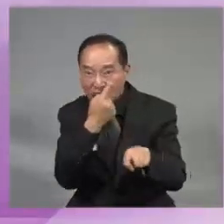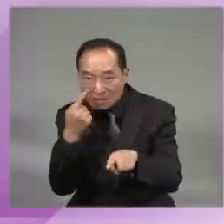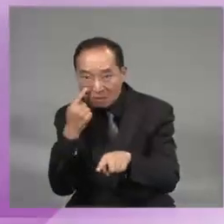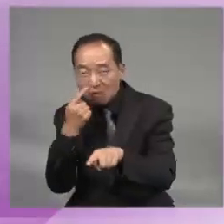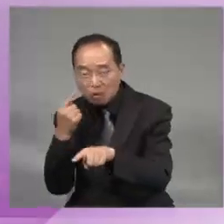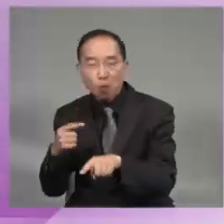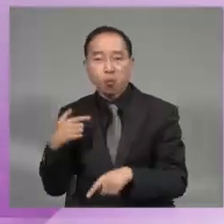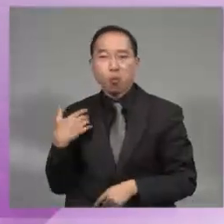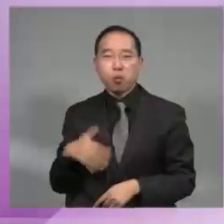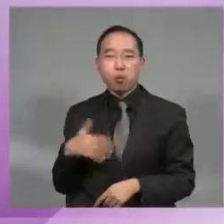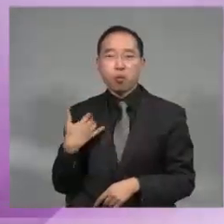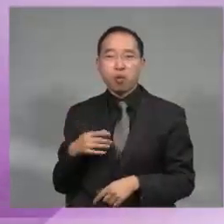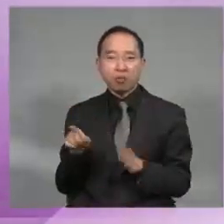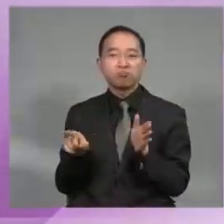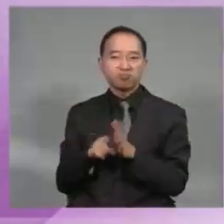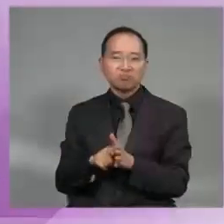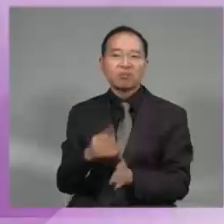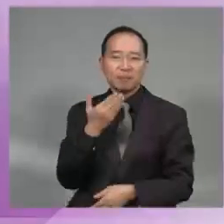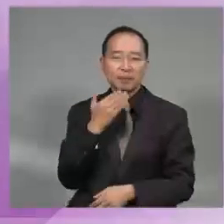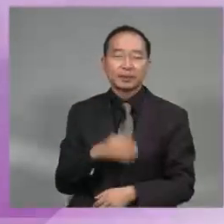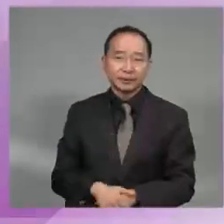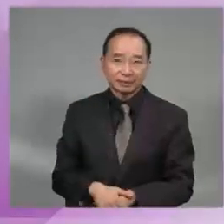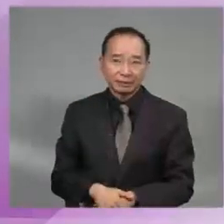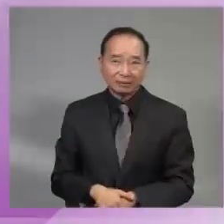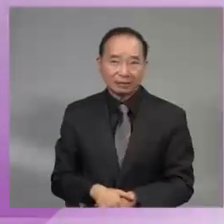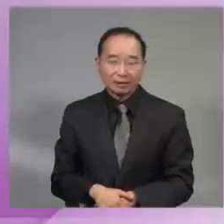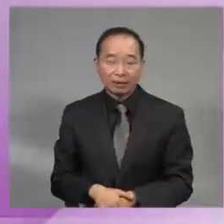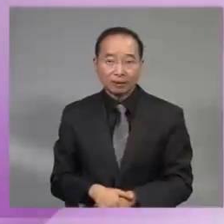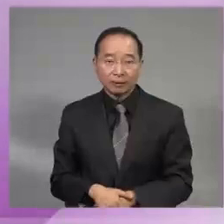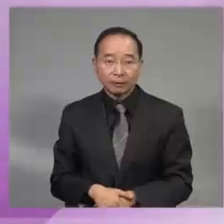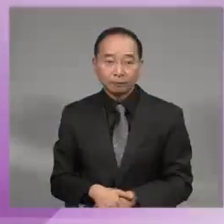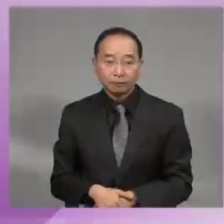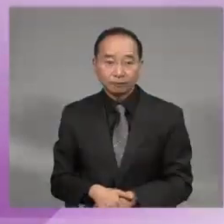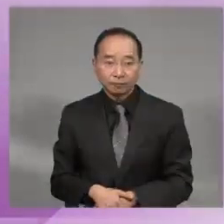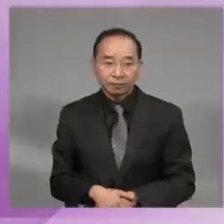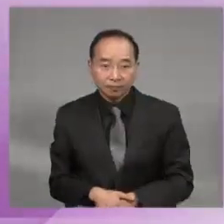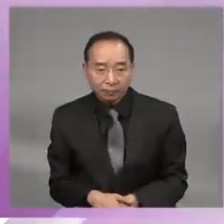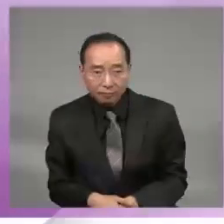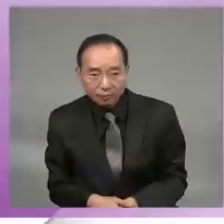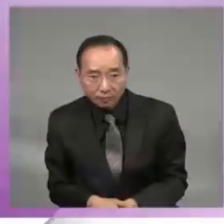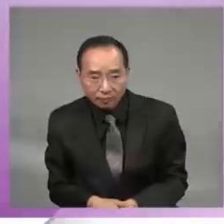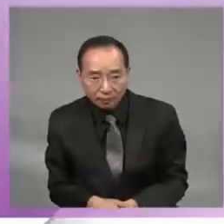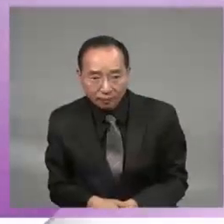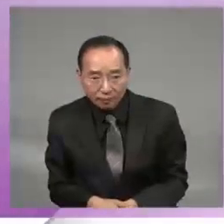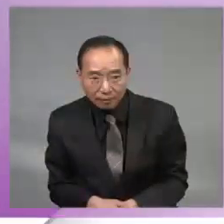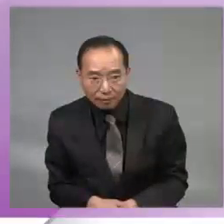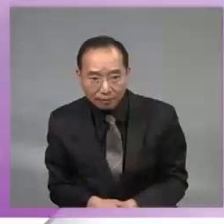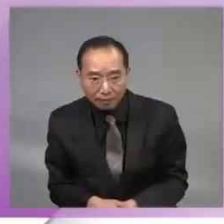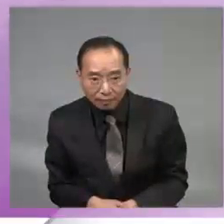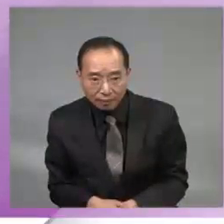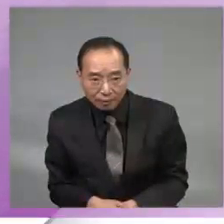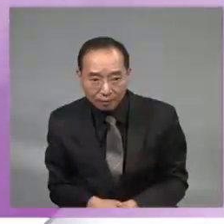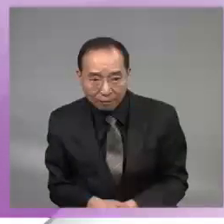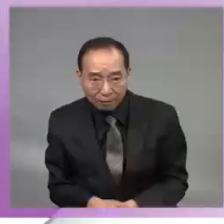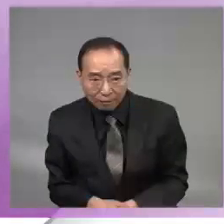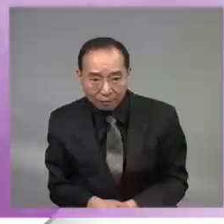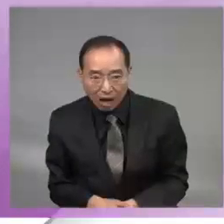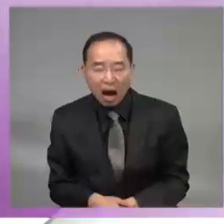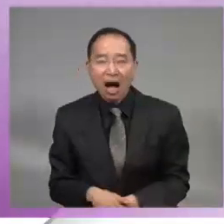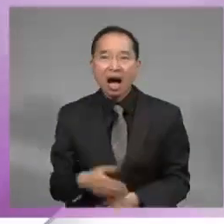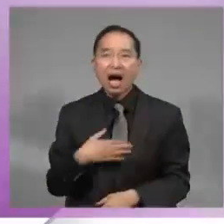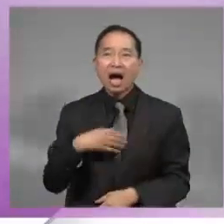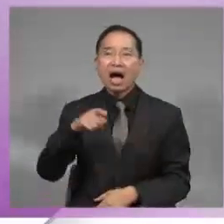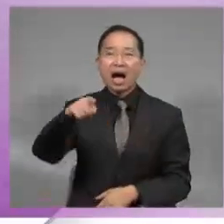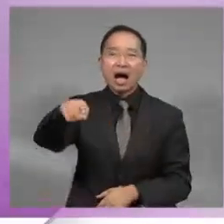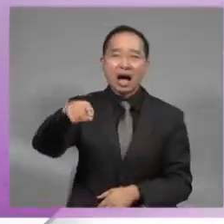가네요. 그렇죠. 네. 세세한 부분까지도 아 제가 저기에 사인했어요. 오늘 오전에. 아까 그 전자식으로